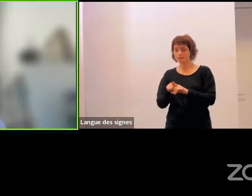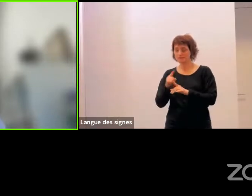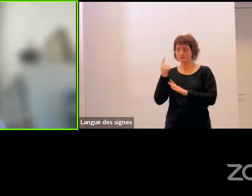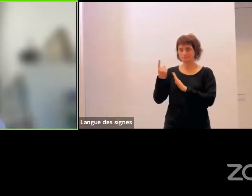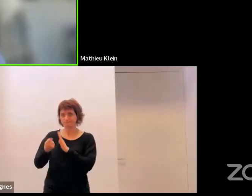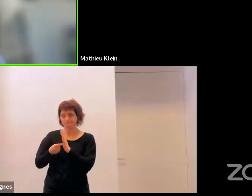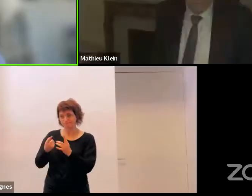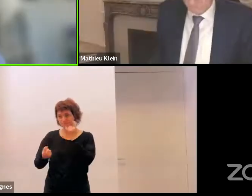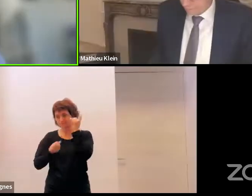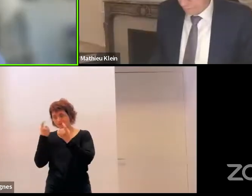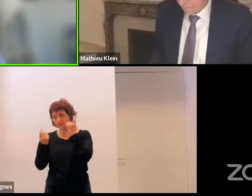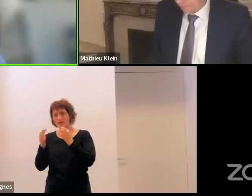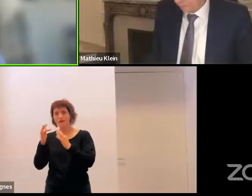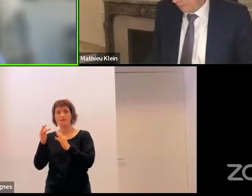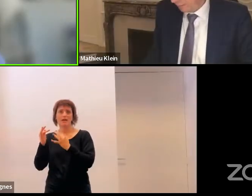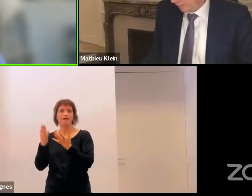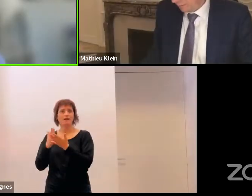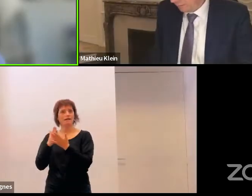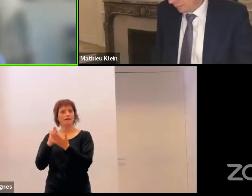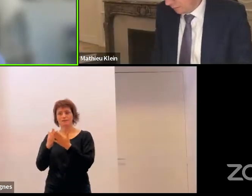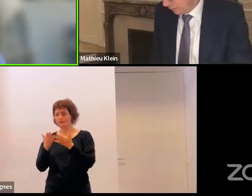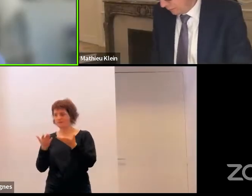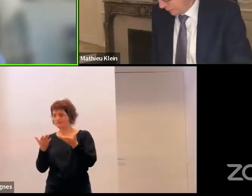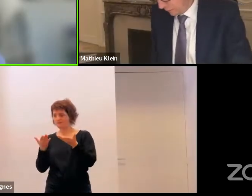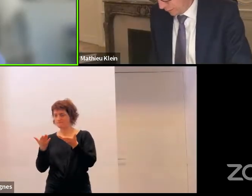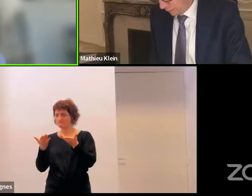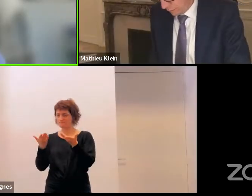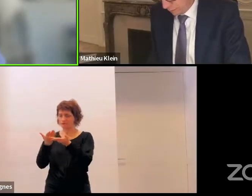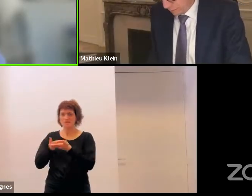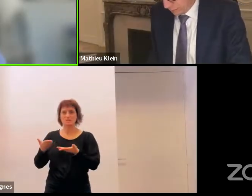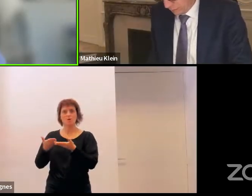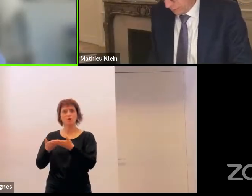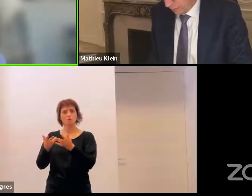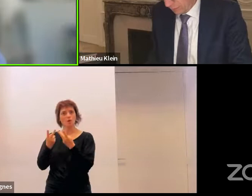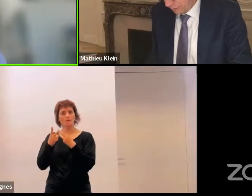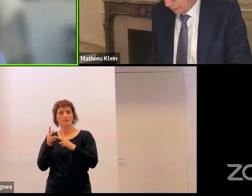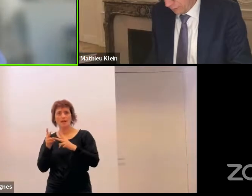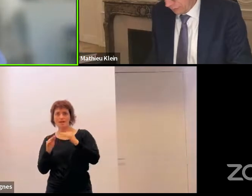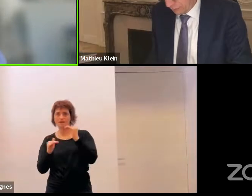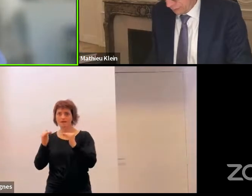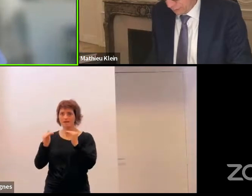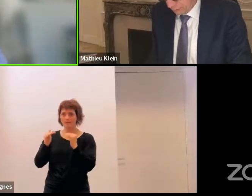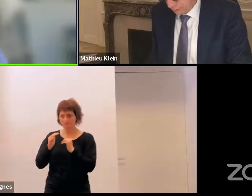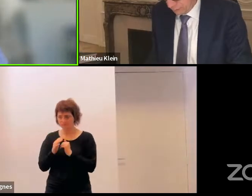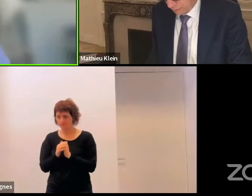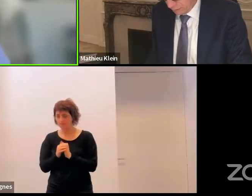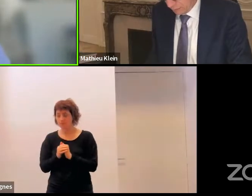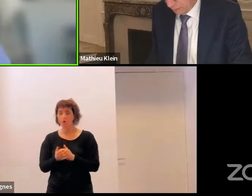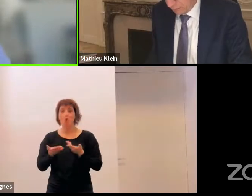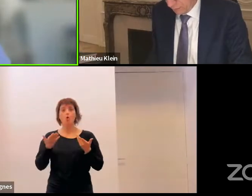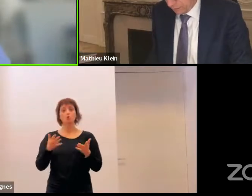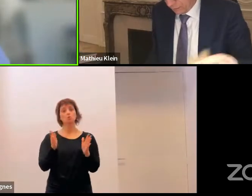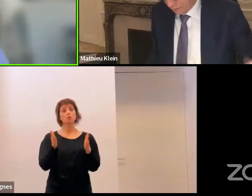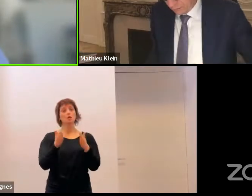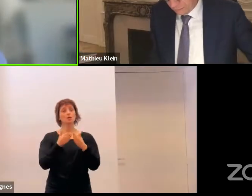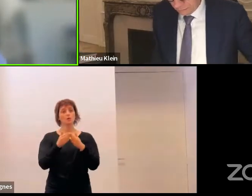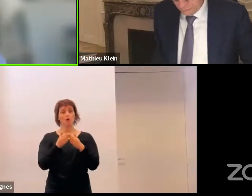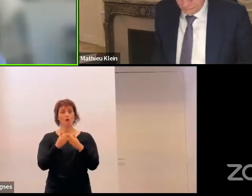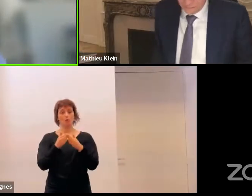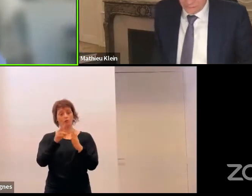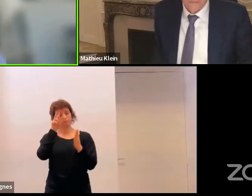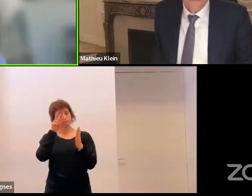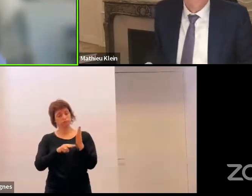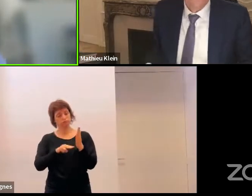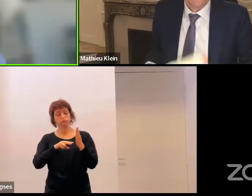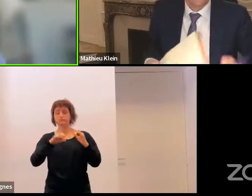de programmation et de forme urbaine. Donc, il vous est demandé de prendre acte du bilan de clôture de la